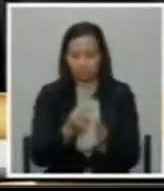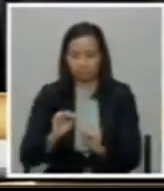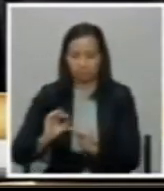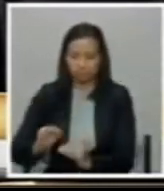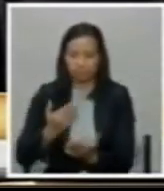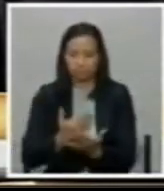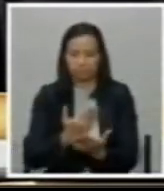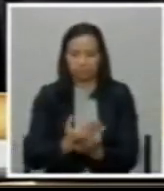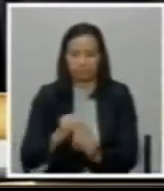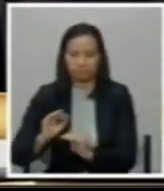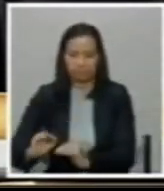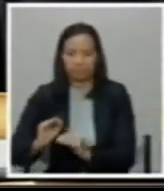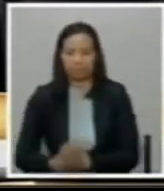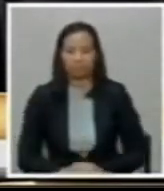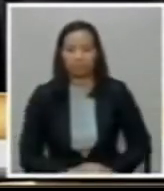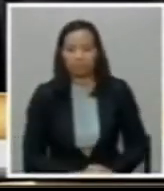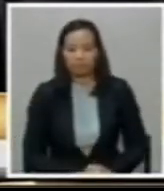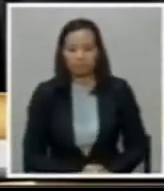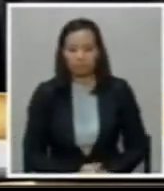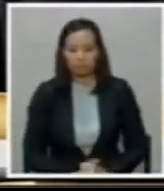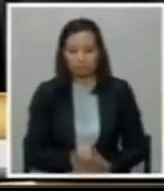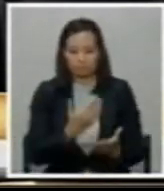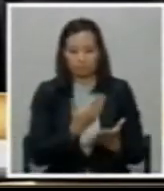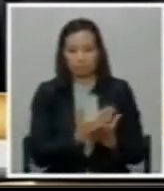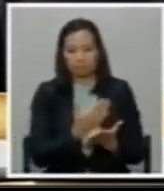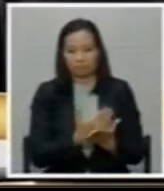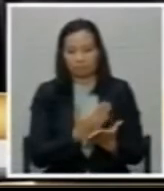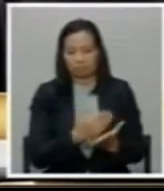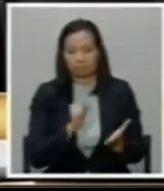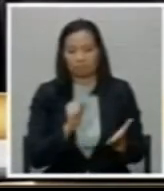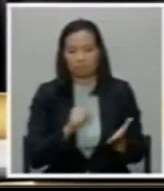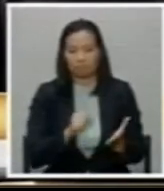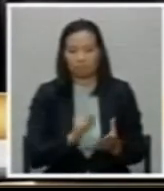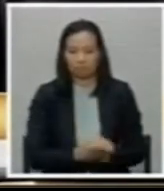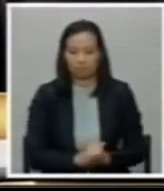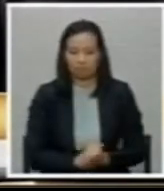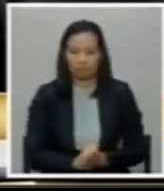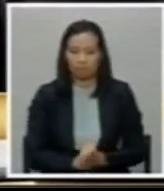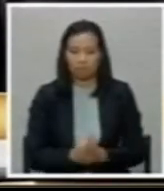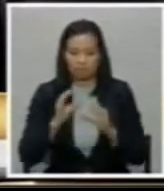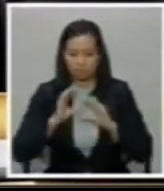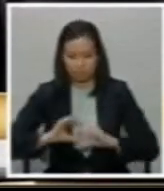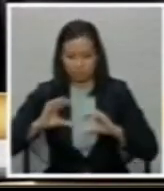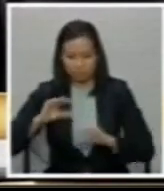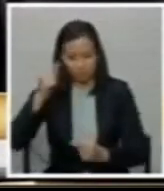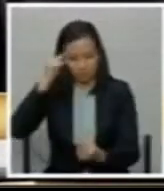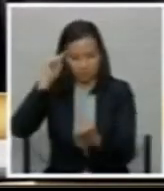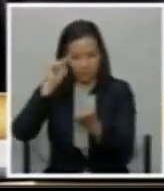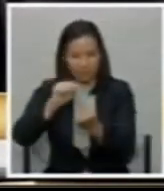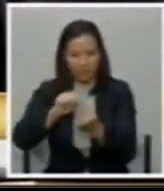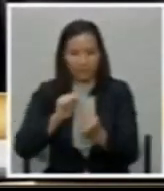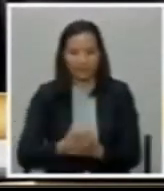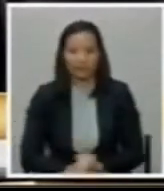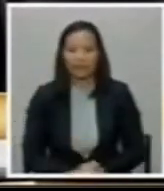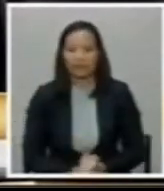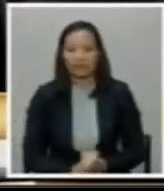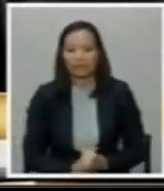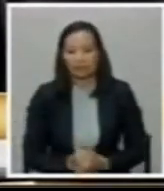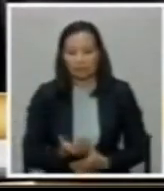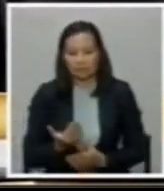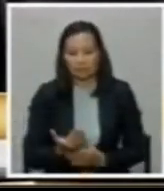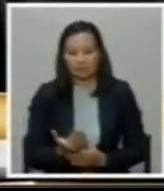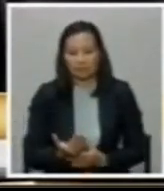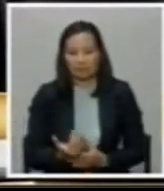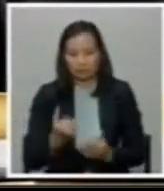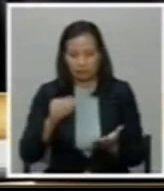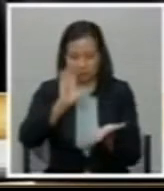ครับจริงๆแล้วนะครับเงินส่วนนี้เป็นส่วนที่รัฐต้องคำนึงว่าแม้ว่าจะเป็นการกินวงเ